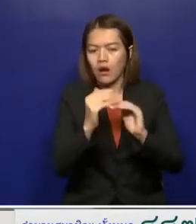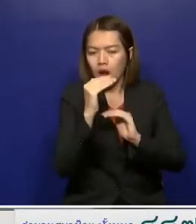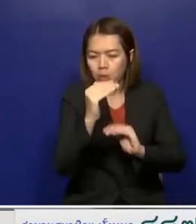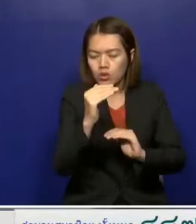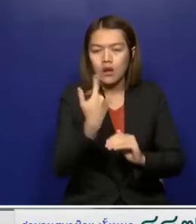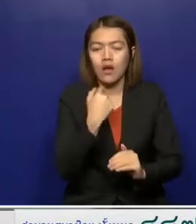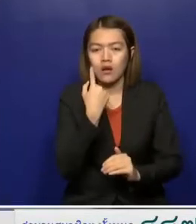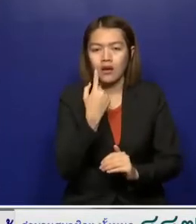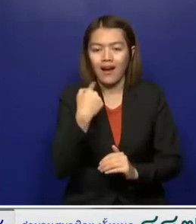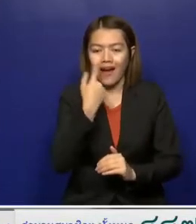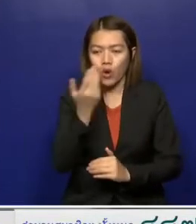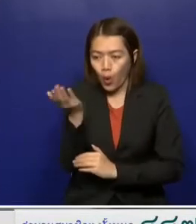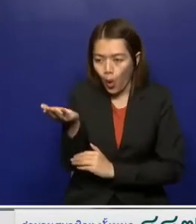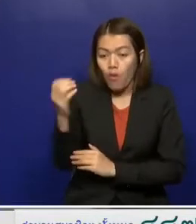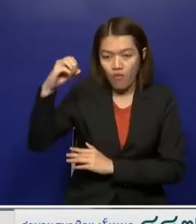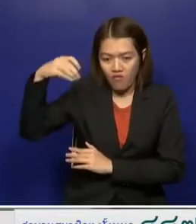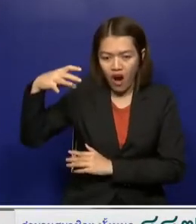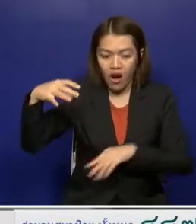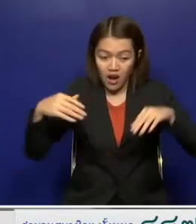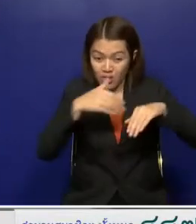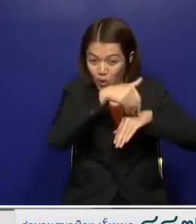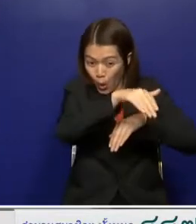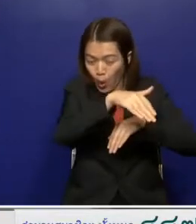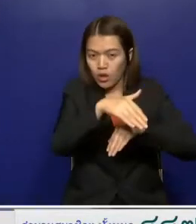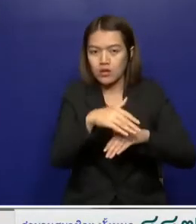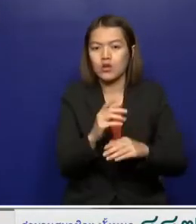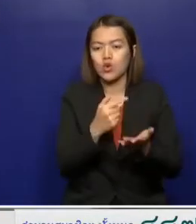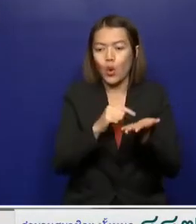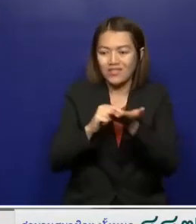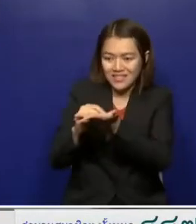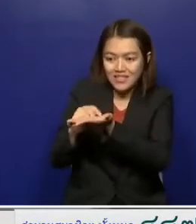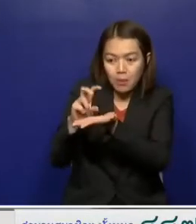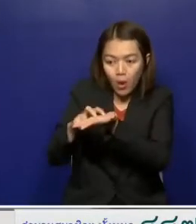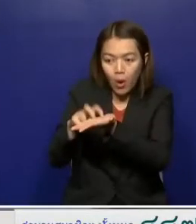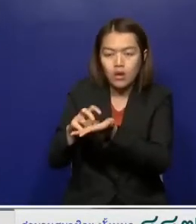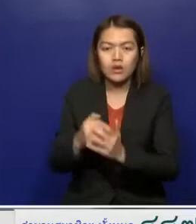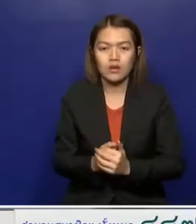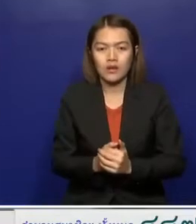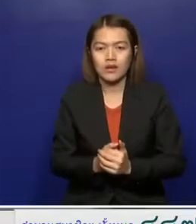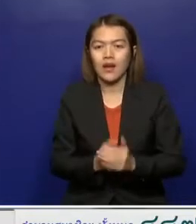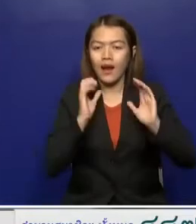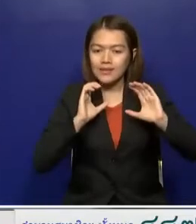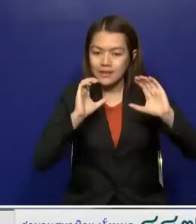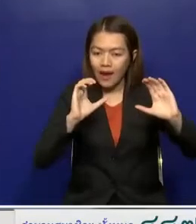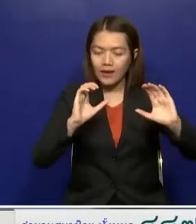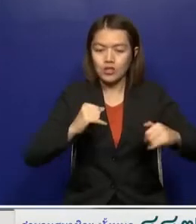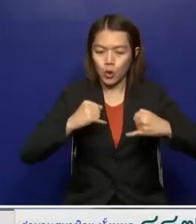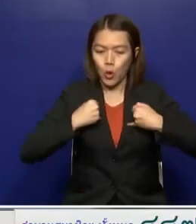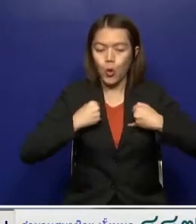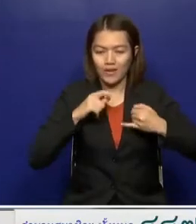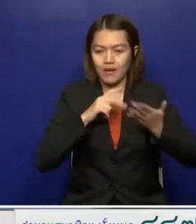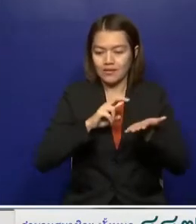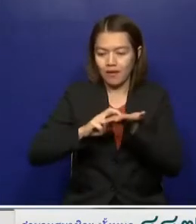ขอใช้ไฟฟ้าในที่ประเภทเห่านี้ต้องมีหนงสือรับรองจากส่นราจการซึเป็เจ้าของพ้นที่